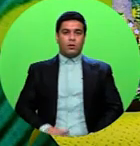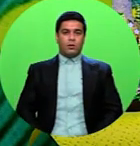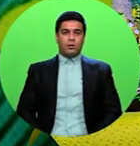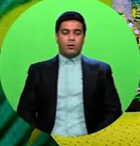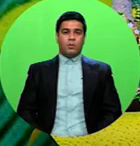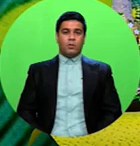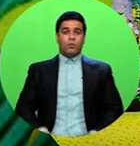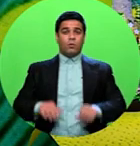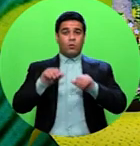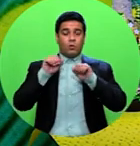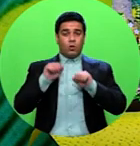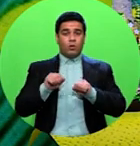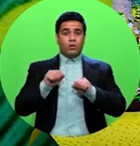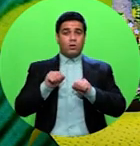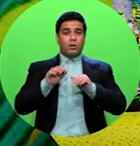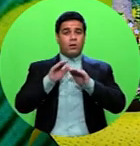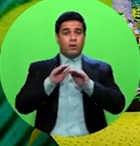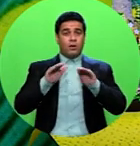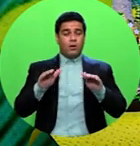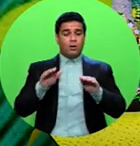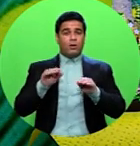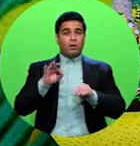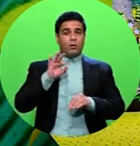Так, можно, ребята, еще использовать